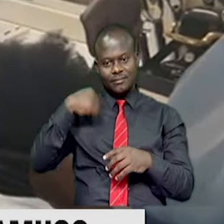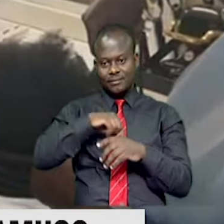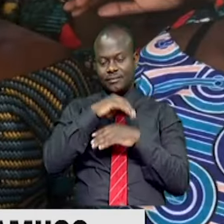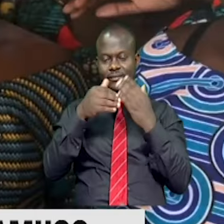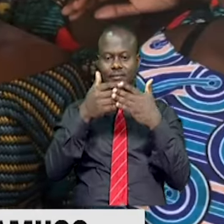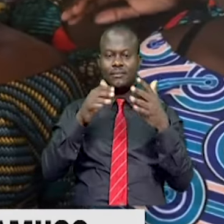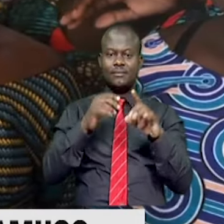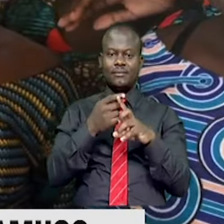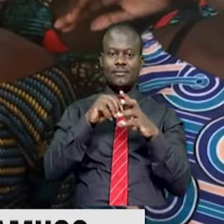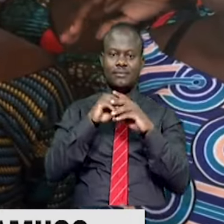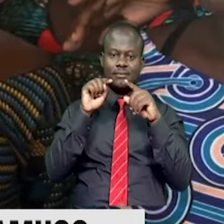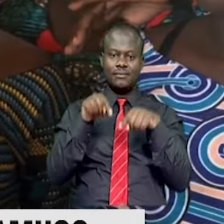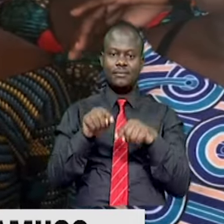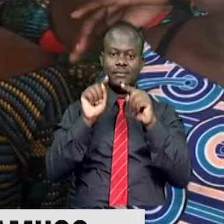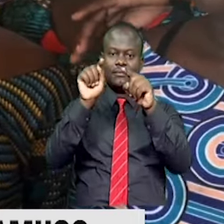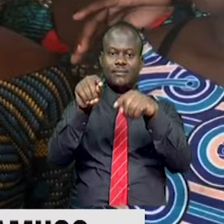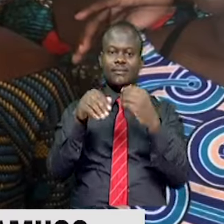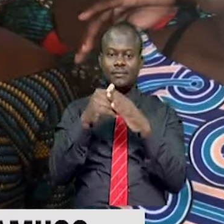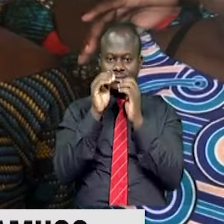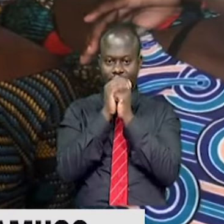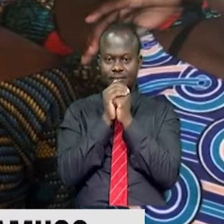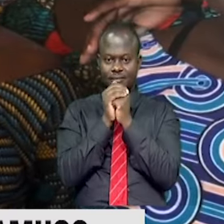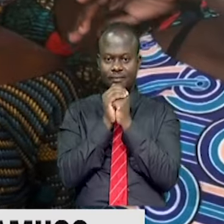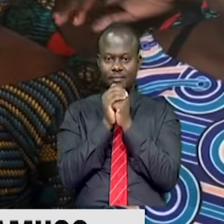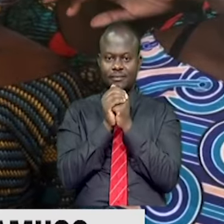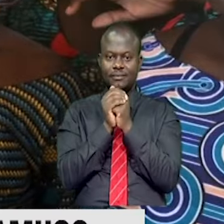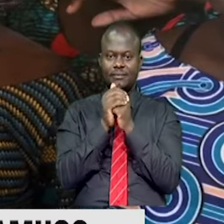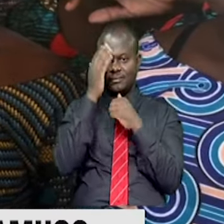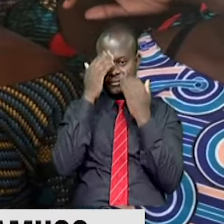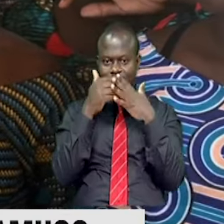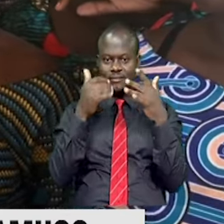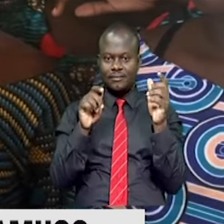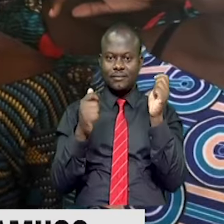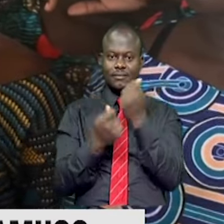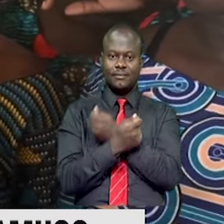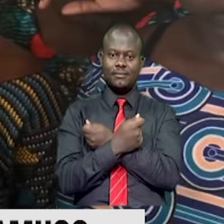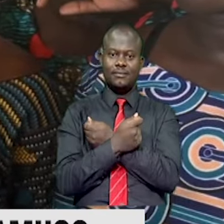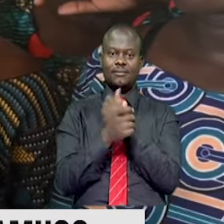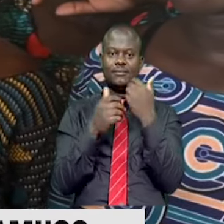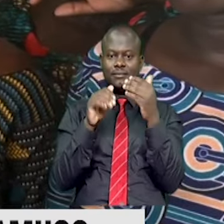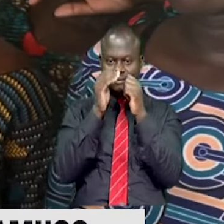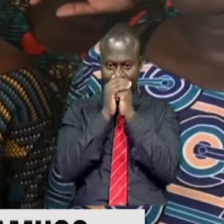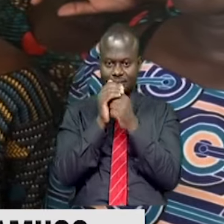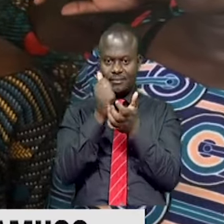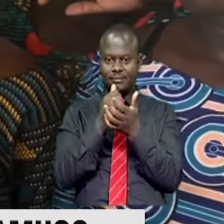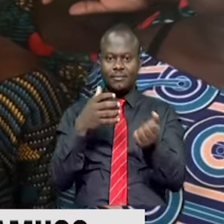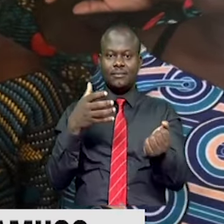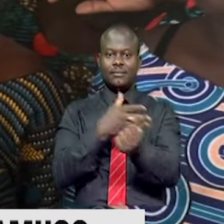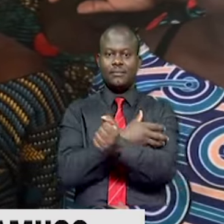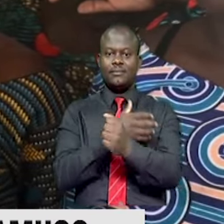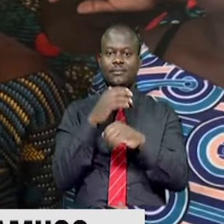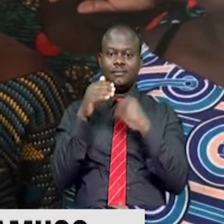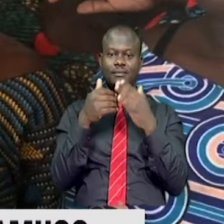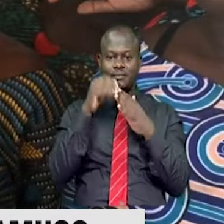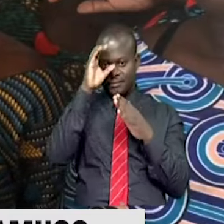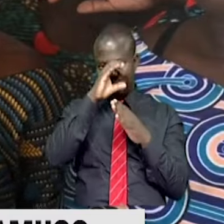kuva ahangaha nzasenga Imana, kuko ntangije guhinduka. Nimara gusenga Imana imwe imbaraga n'ubushobozi